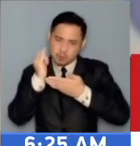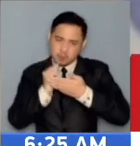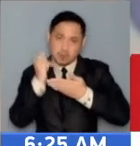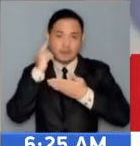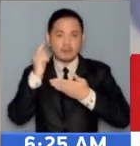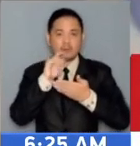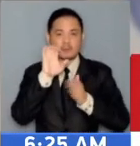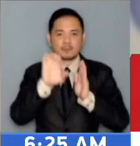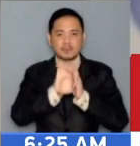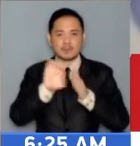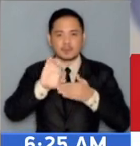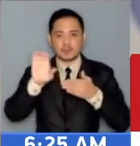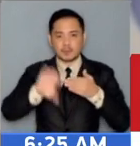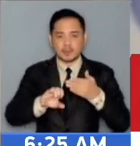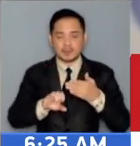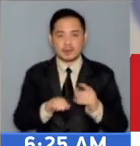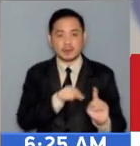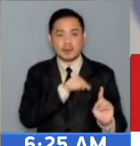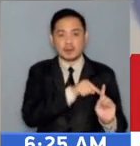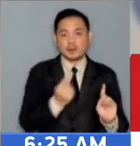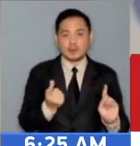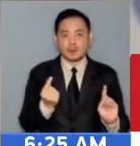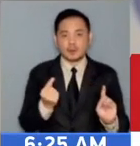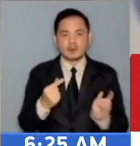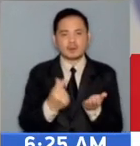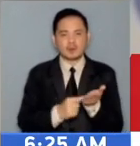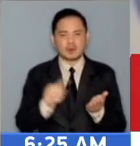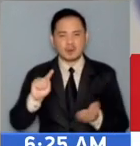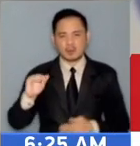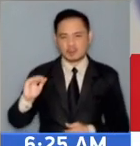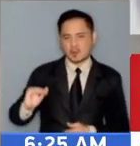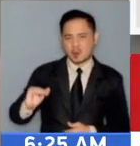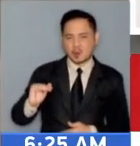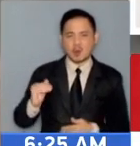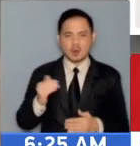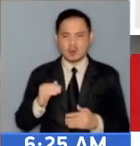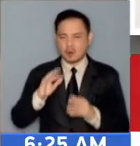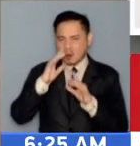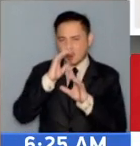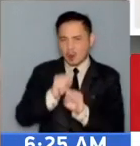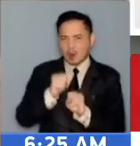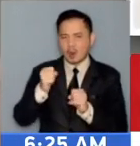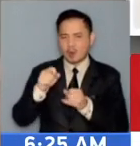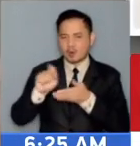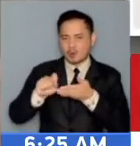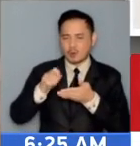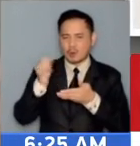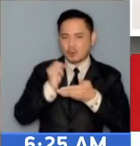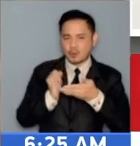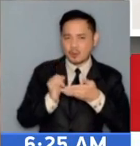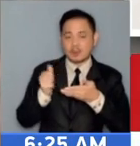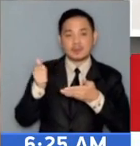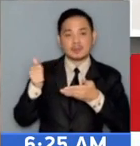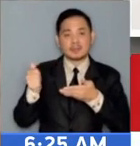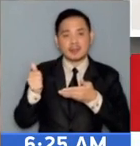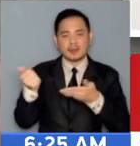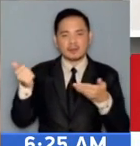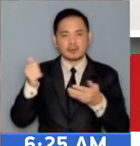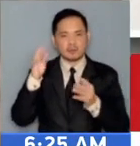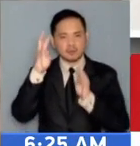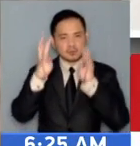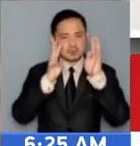lang daw siya nang mahilig siya sa pagguhit at noong 2019, nagsimula na siyang gumawa ng realism art. Na-inspire daw si